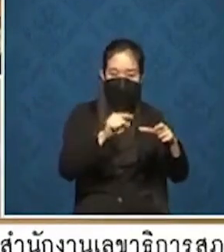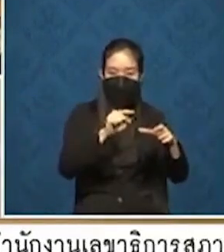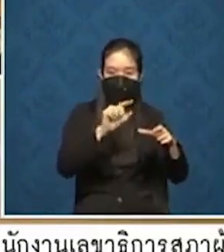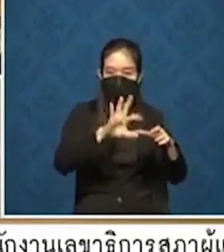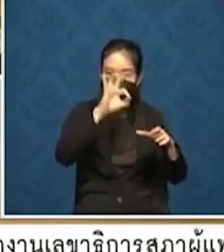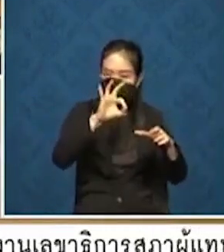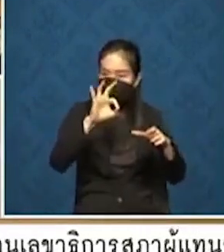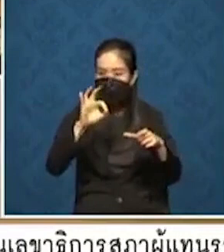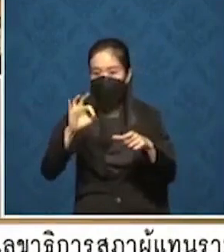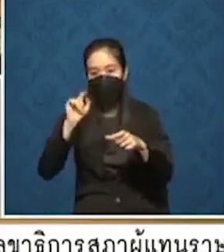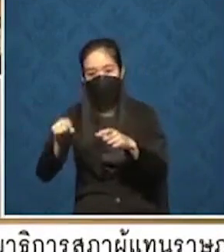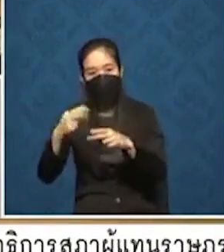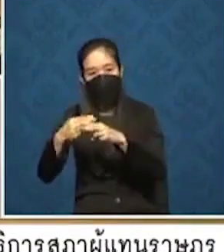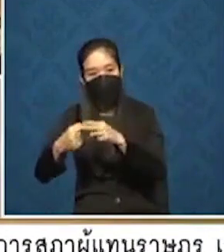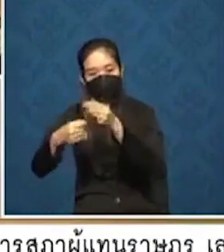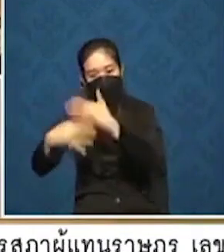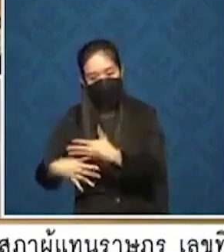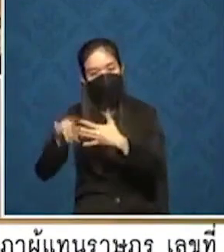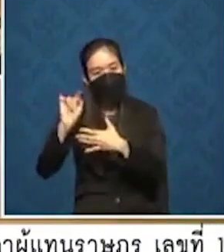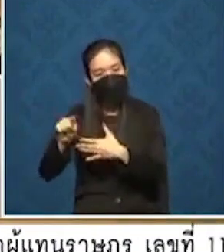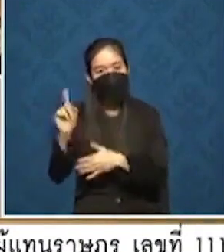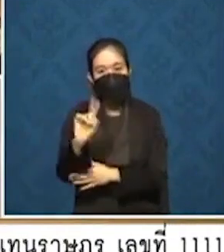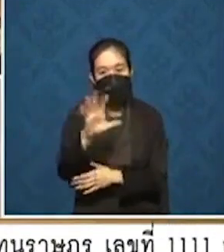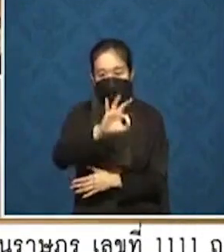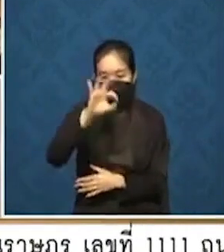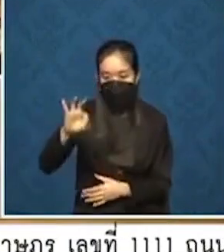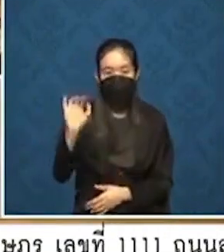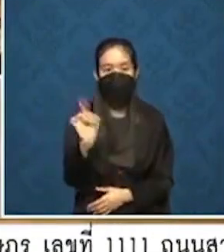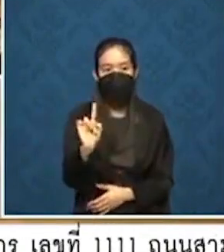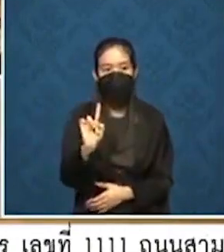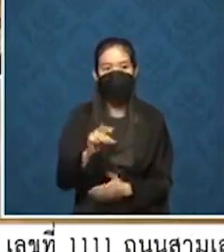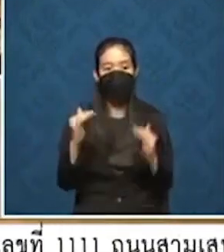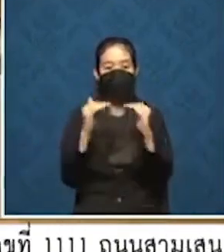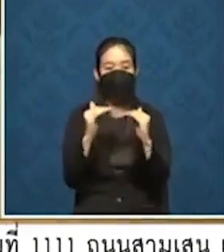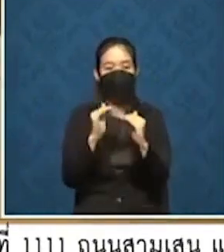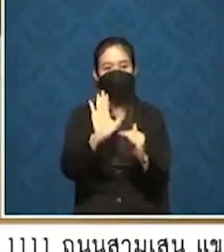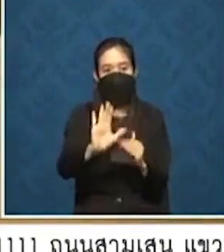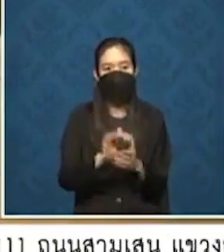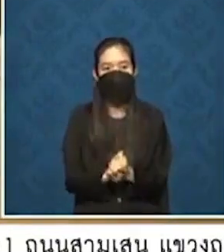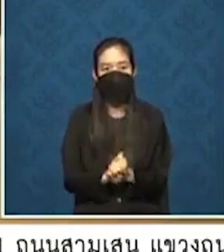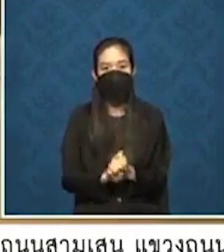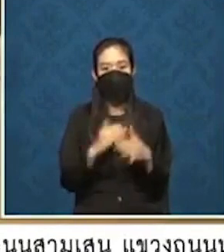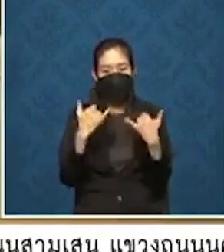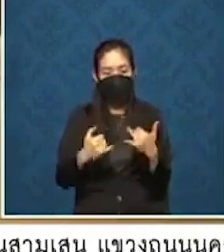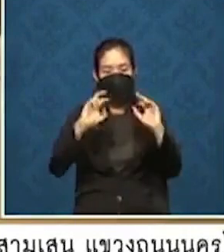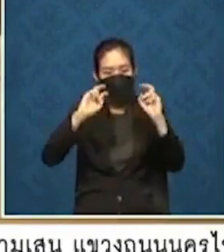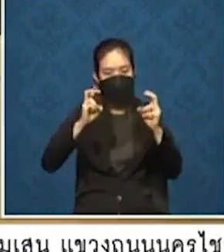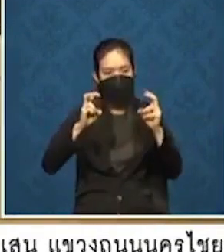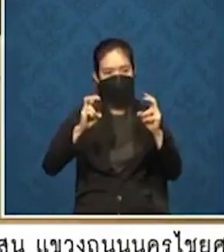ที่ท่ประทานตรงนี้ก็ไม่ไดเปนยัติของ